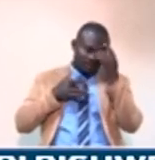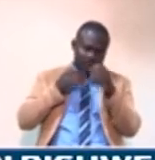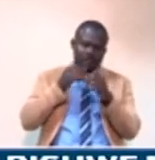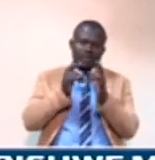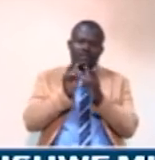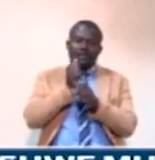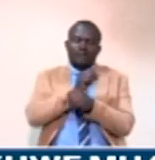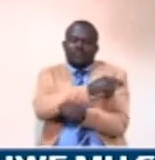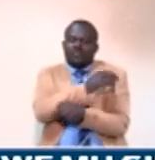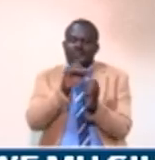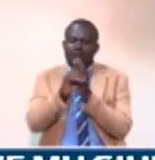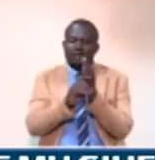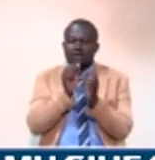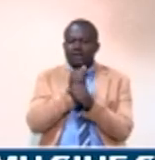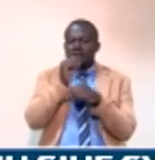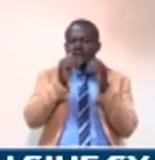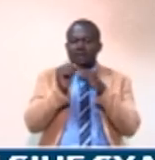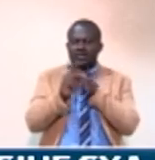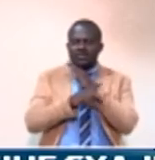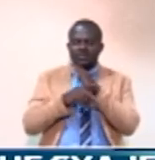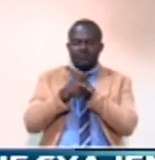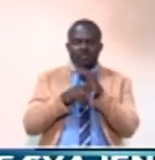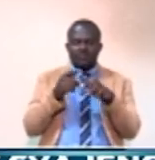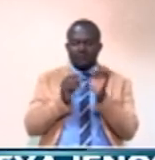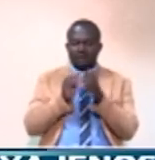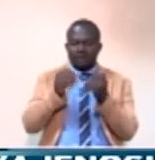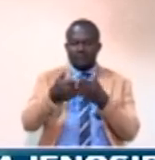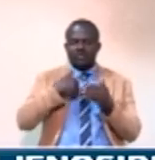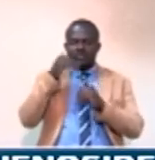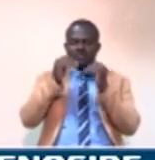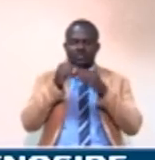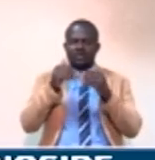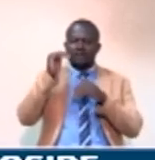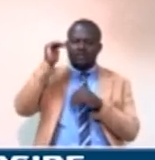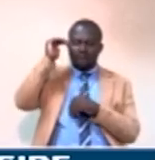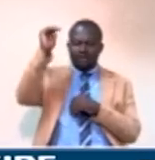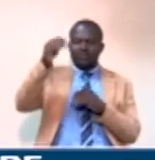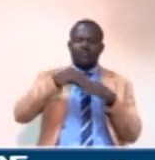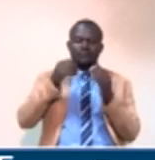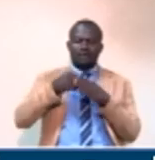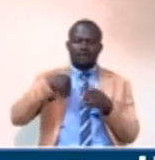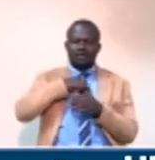mu turere, inama zikorerwa ku rwego rw'intara, ndetse dufite n'inzego zo hejuru z'ubuyobozi bwacu mujya mu bona inama ya